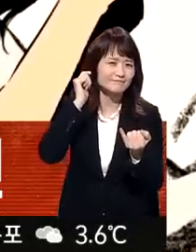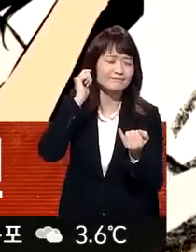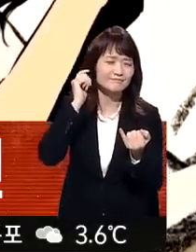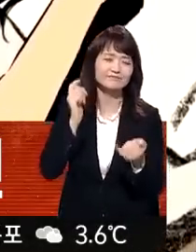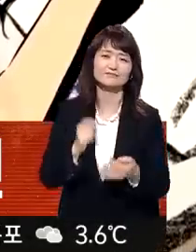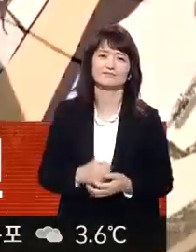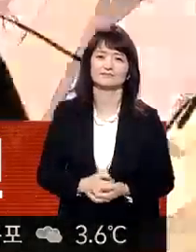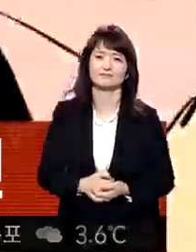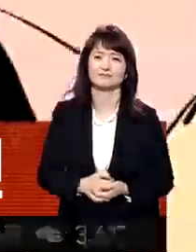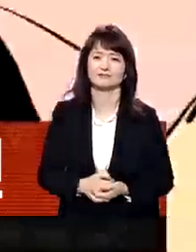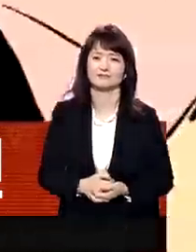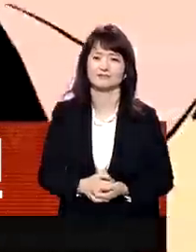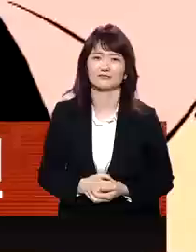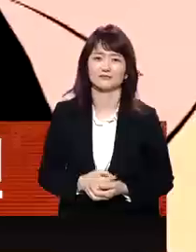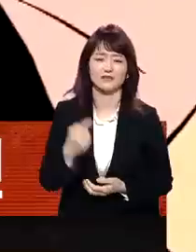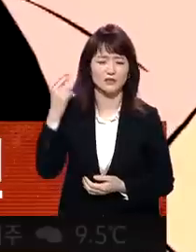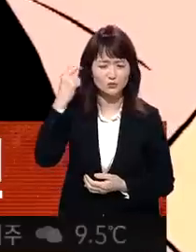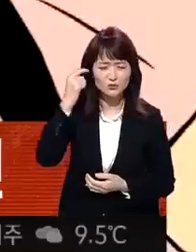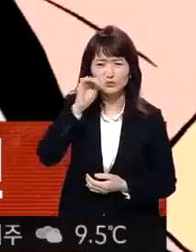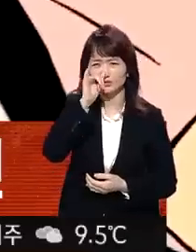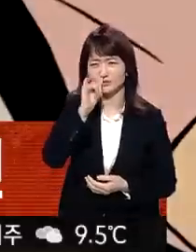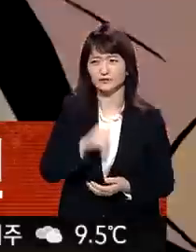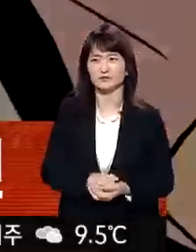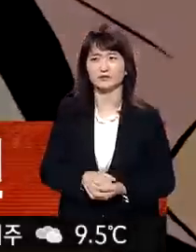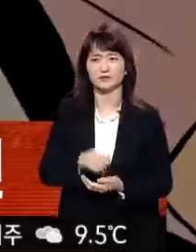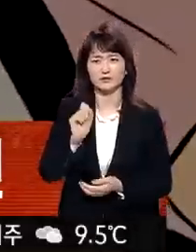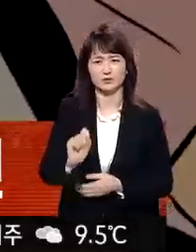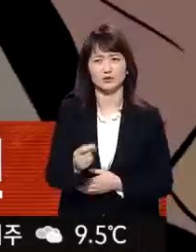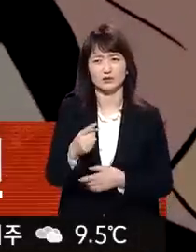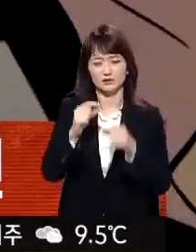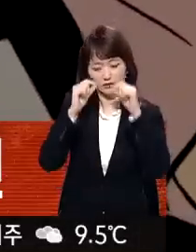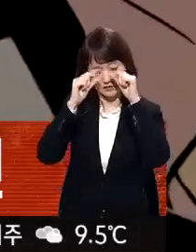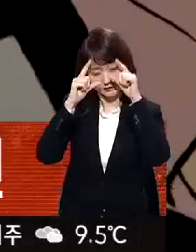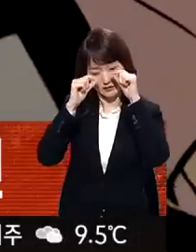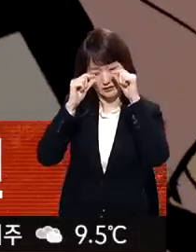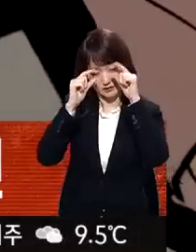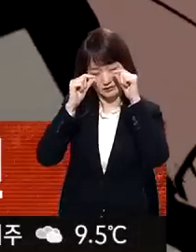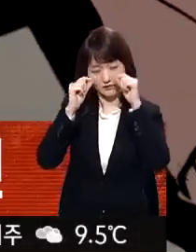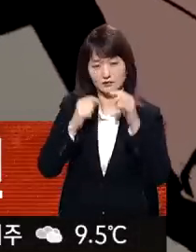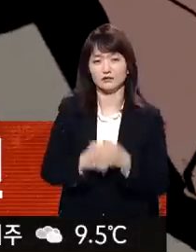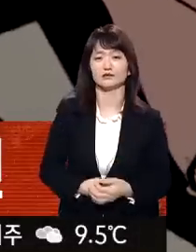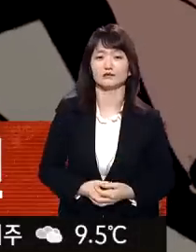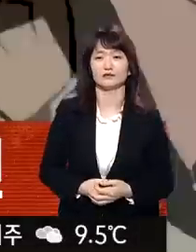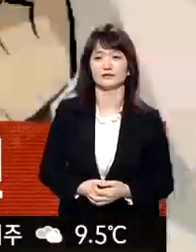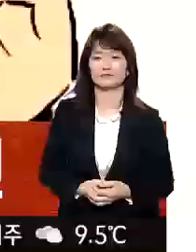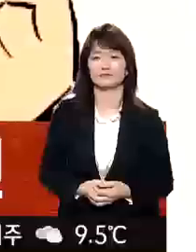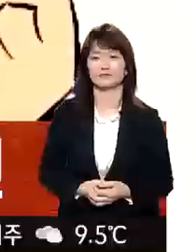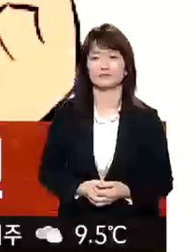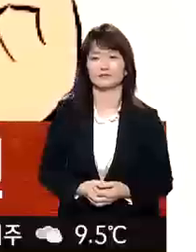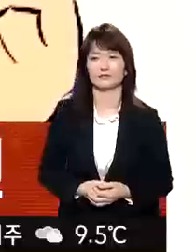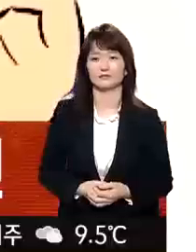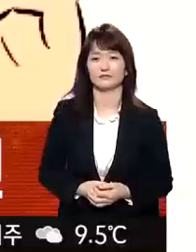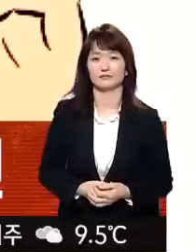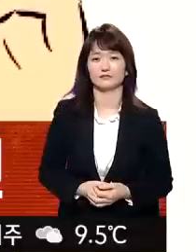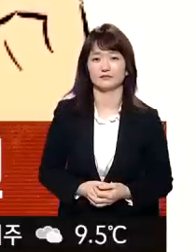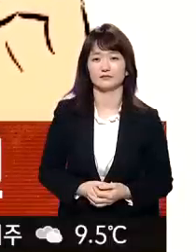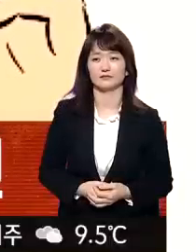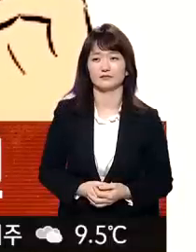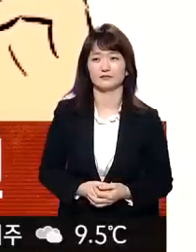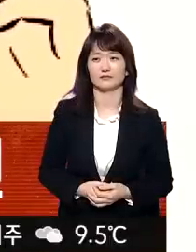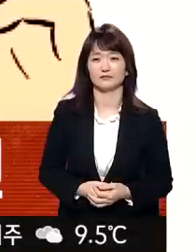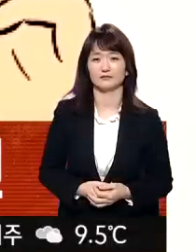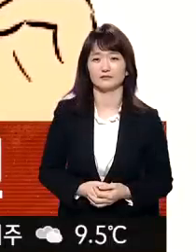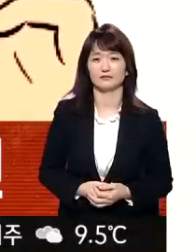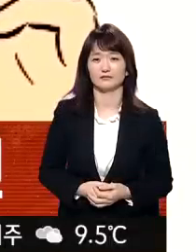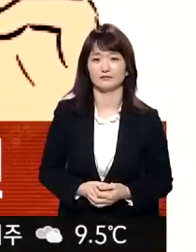만지락거리니까 사각사각 소리 나고 그것 때문에 계속 깹니다. 깨는 게 가장 이제 문제가 되는 거죠. 저 박 변호사님